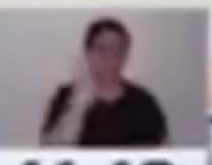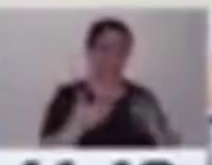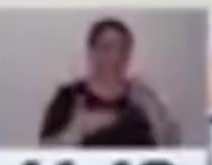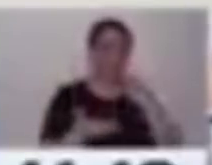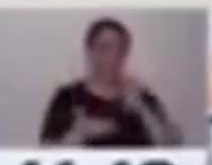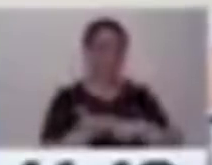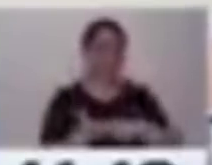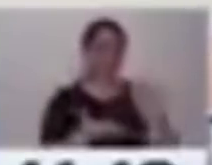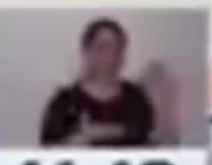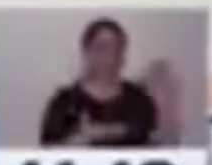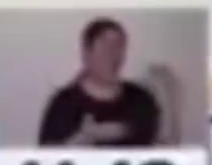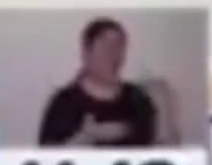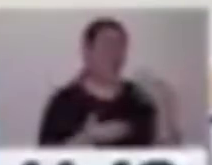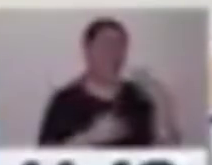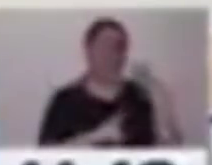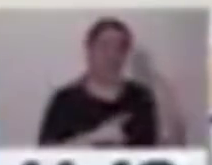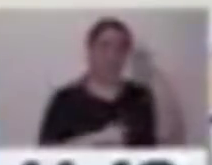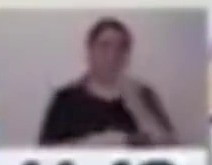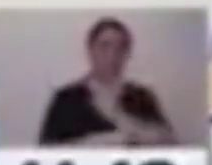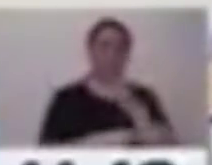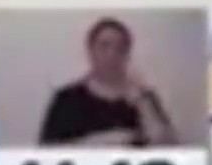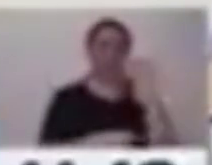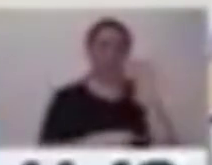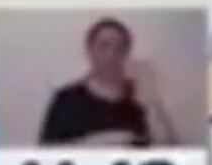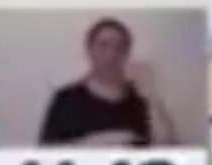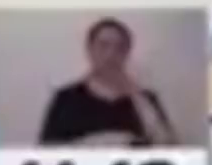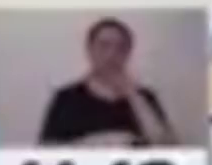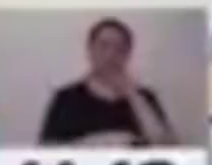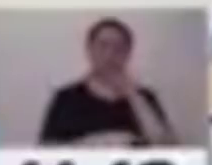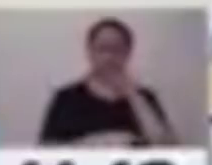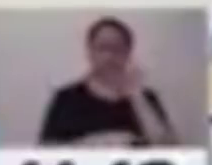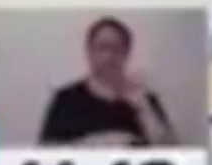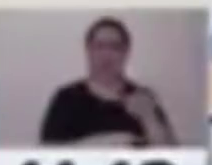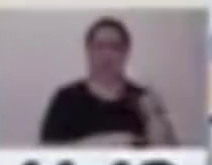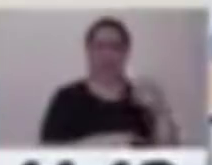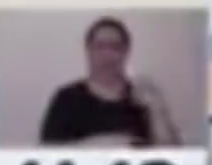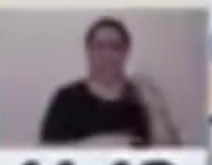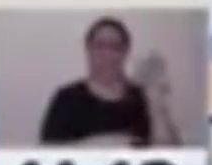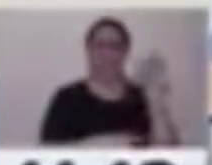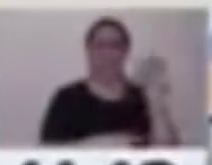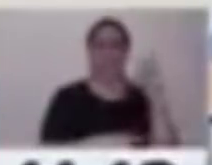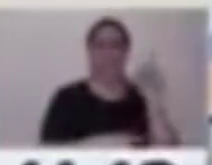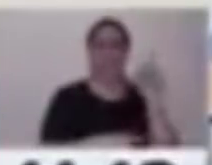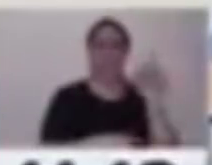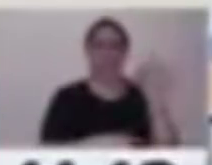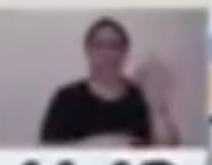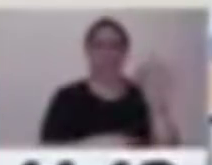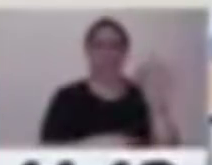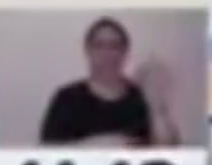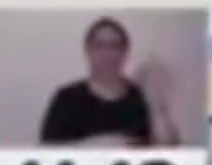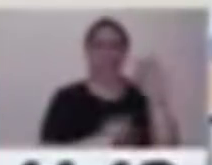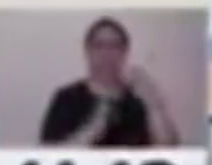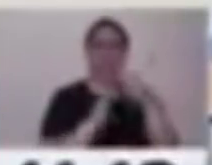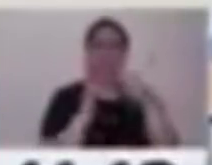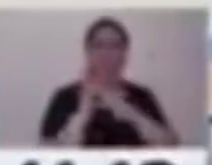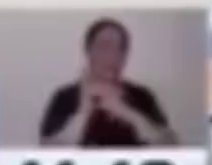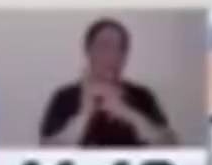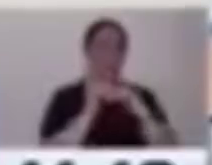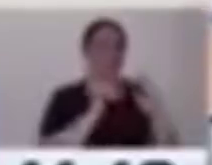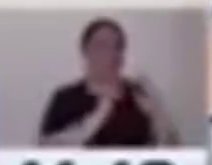ito, base sa mga assessment forms ay sumasailalim sa tinatawag nating proxy means